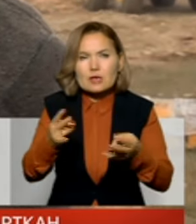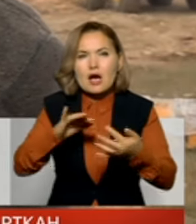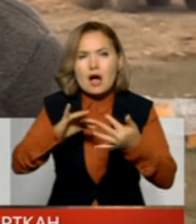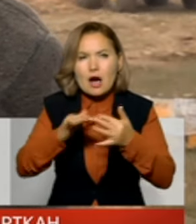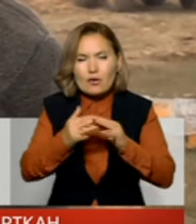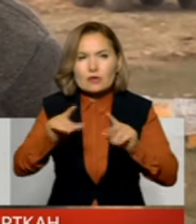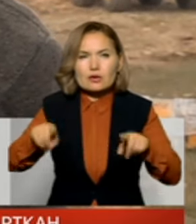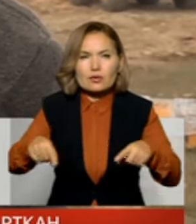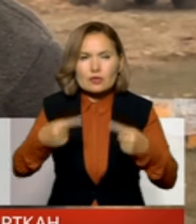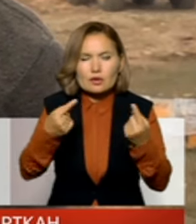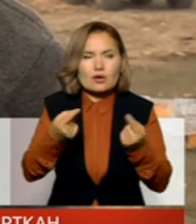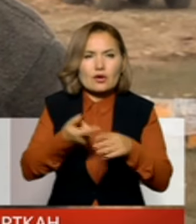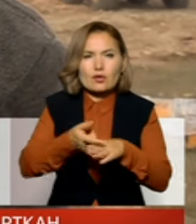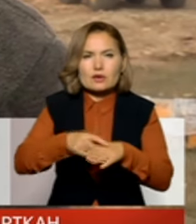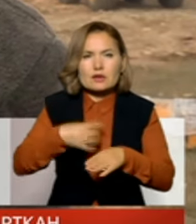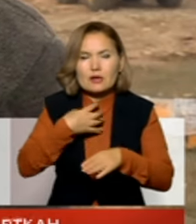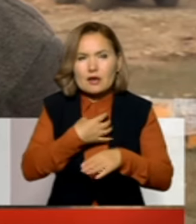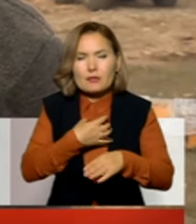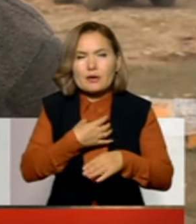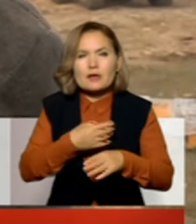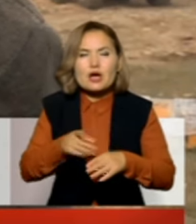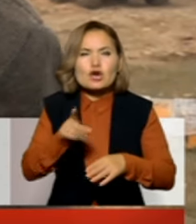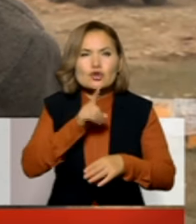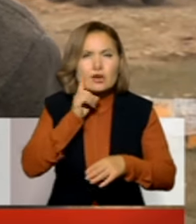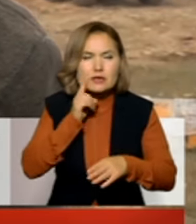өте жақсы. Өйткені көп жастарымыз